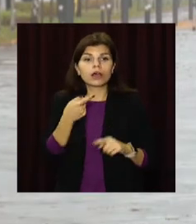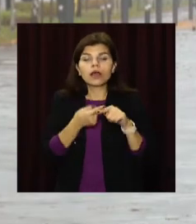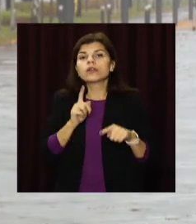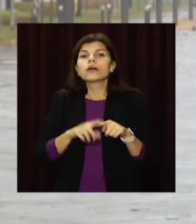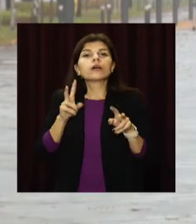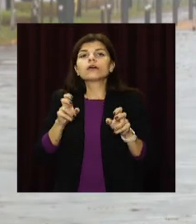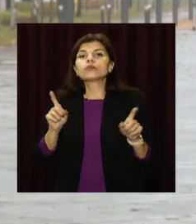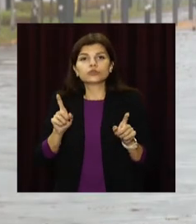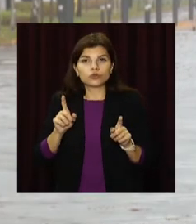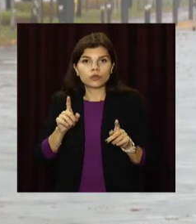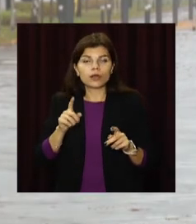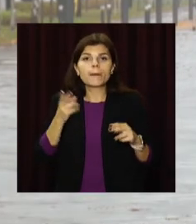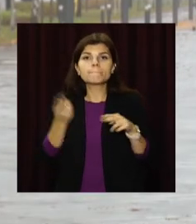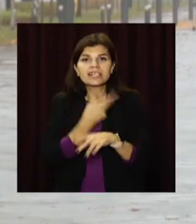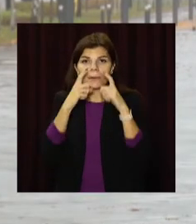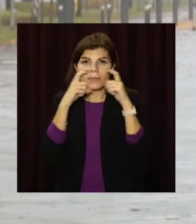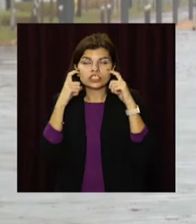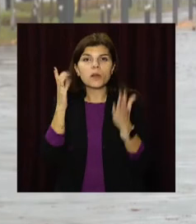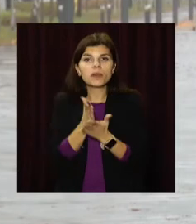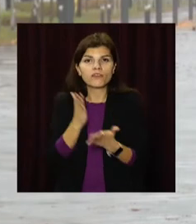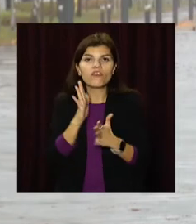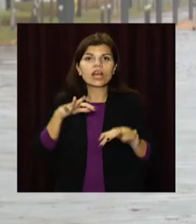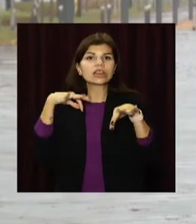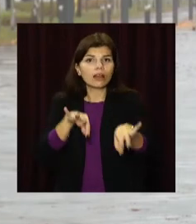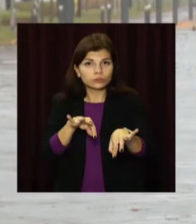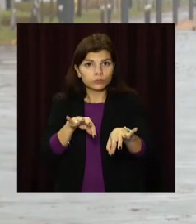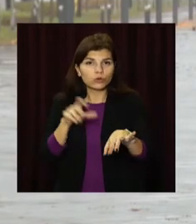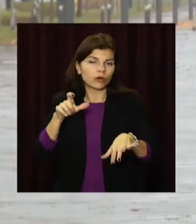стосується перебування без маски в транспорті,